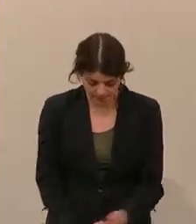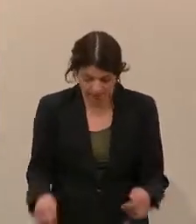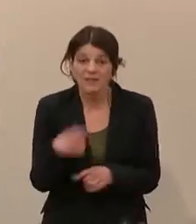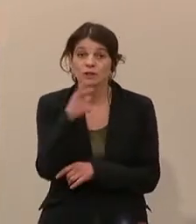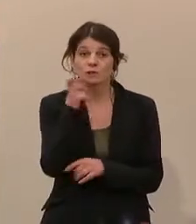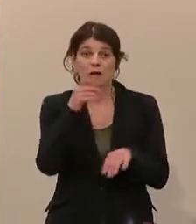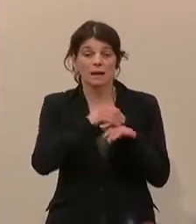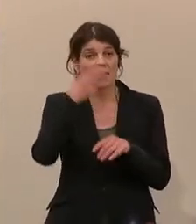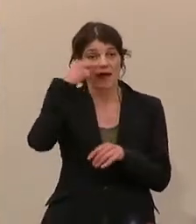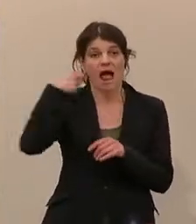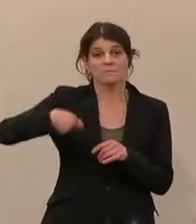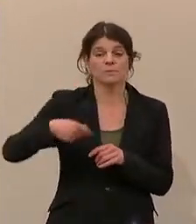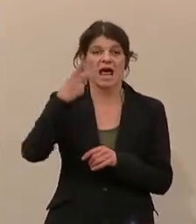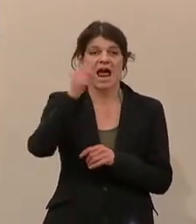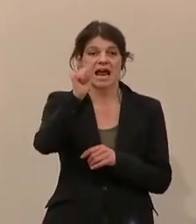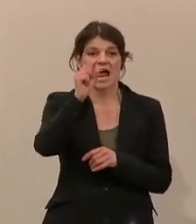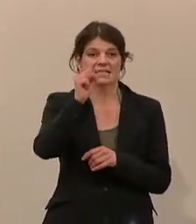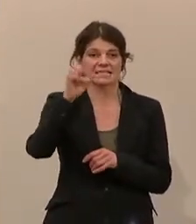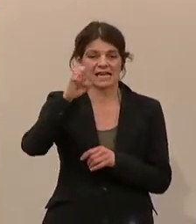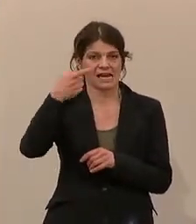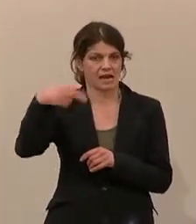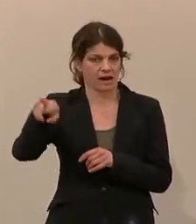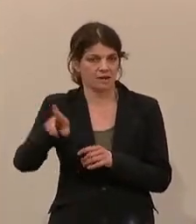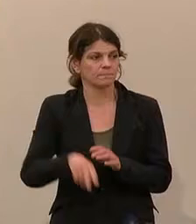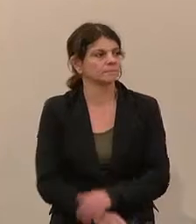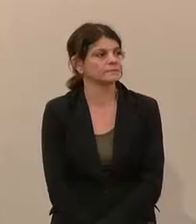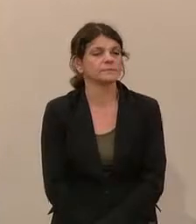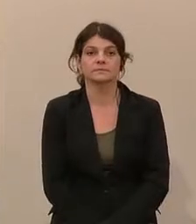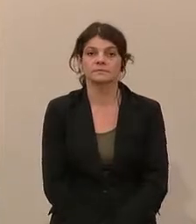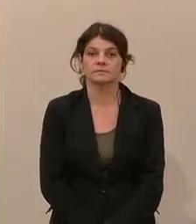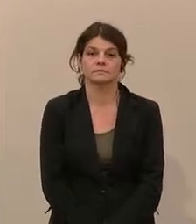Als Nächster zu Wort geht der Abgeordnete Kassecker.